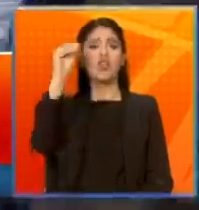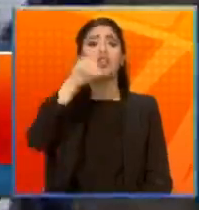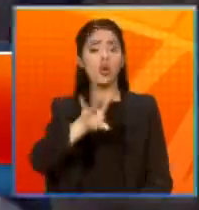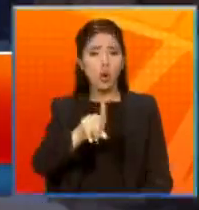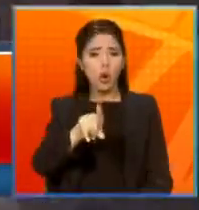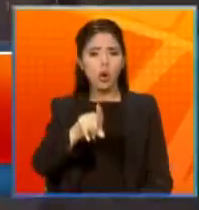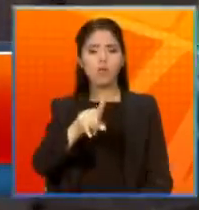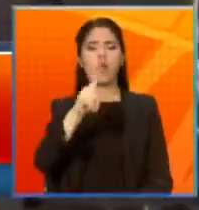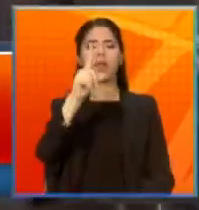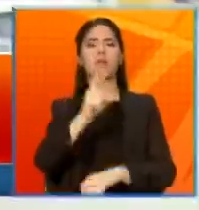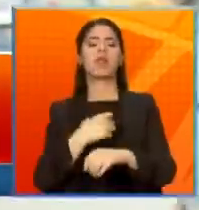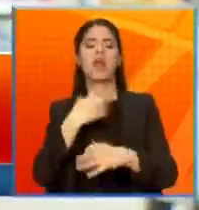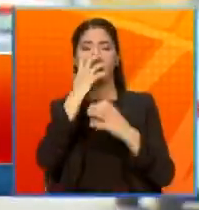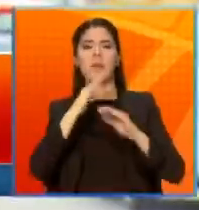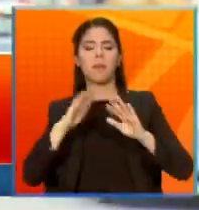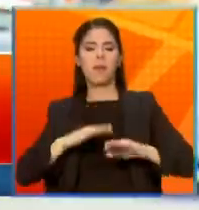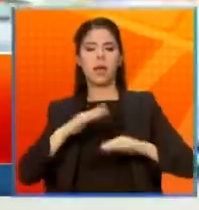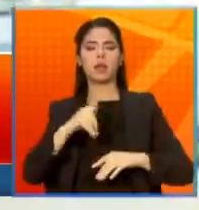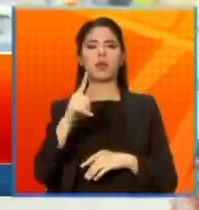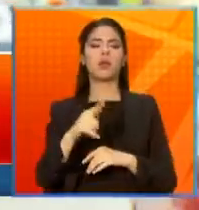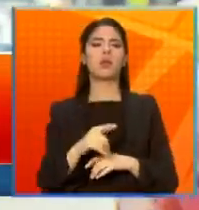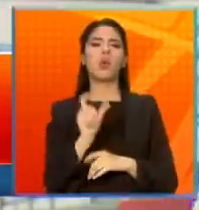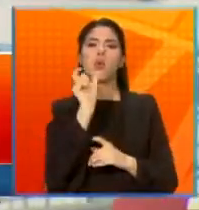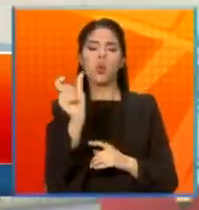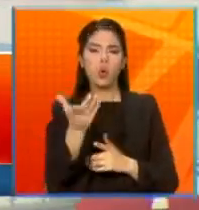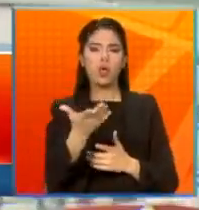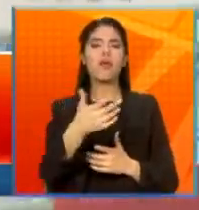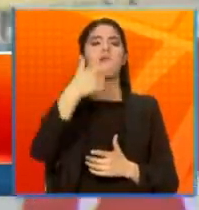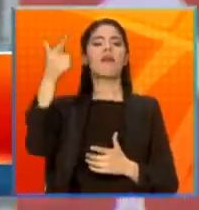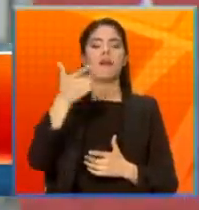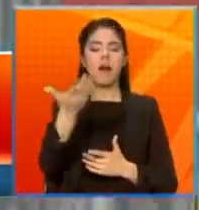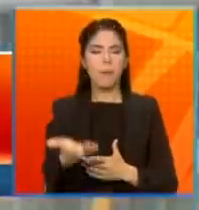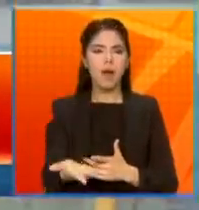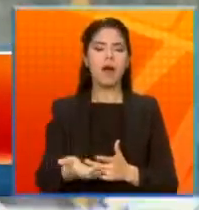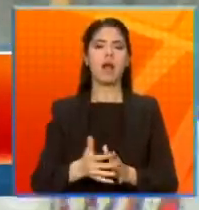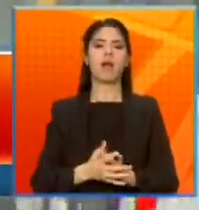bir saattir ben burada beklerim. Uyarılar, kameralar,